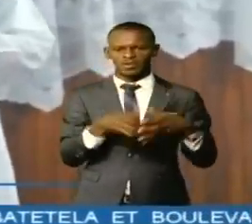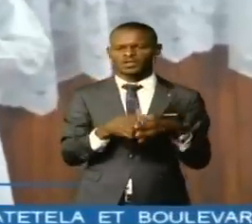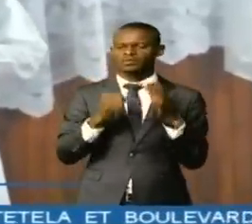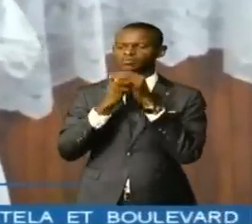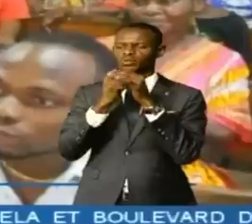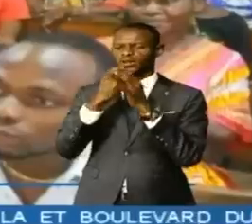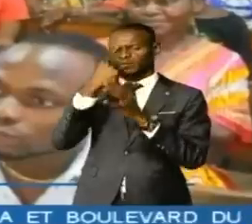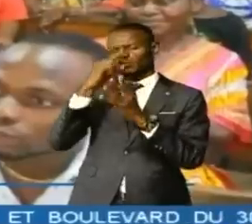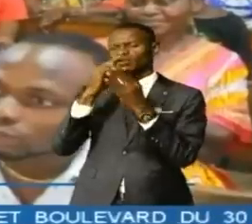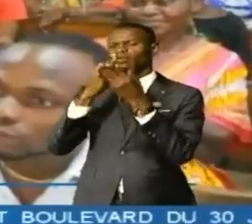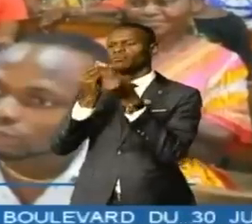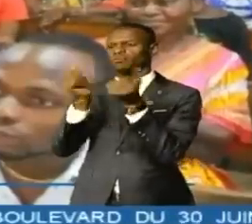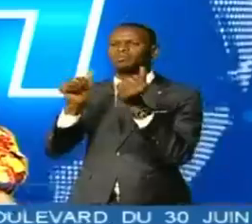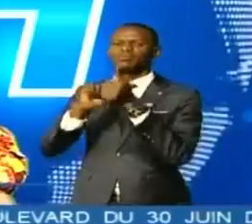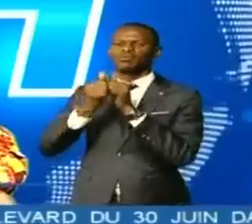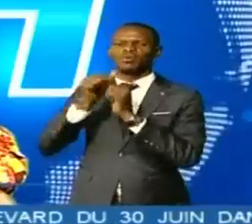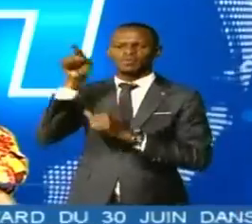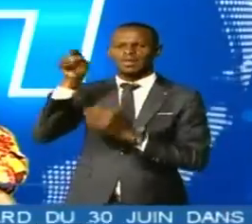en RDC.